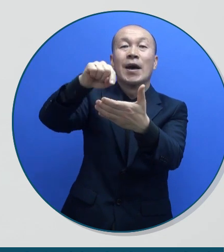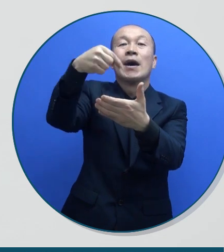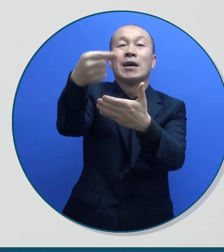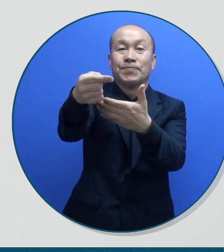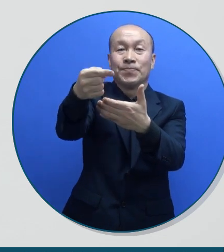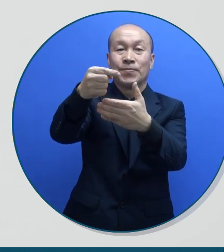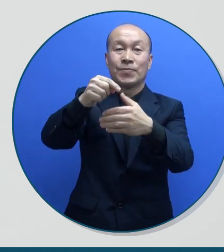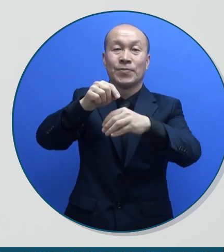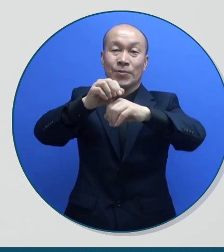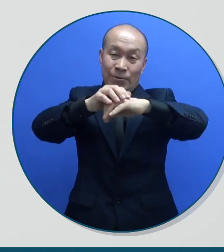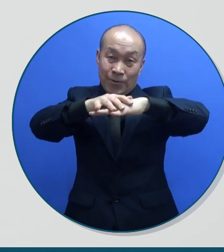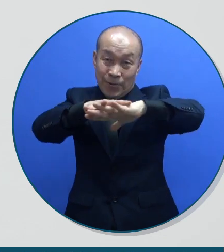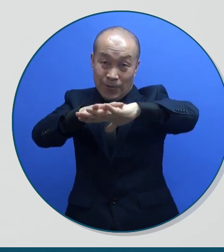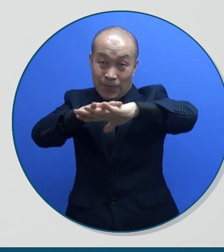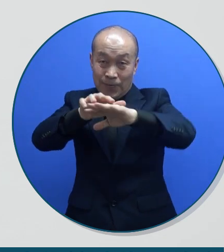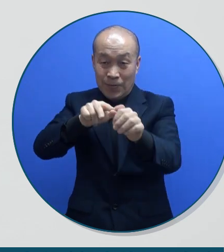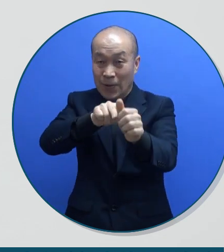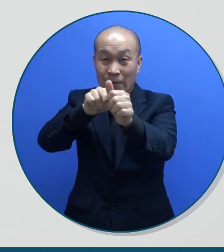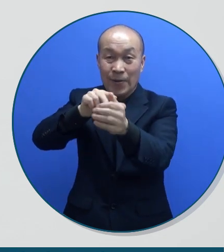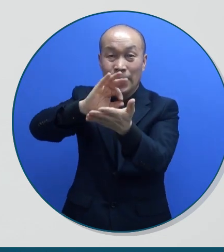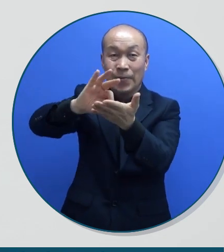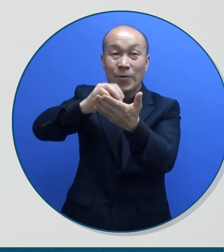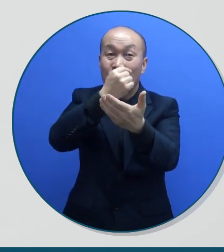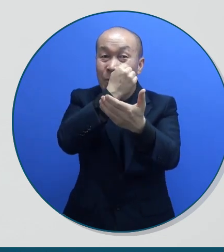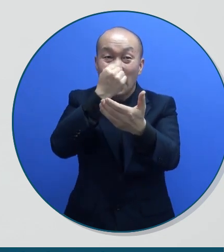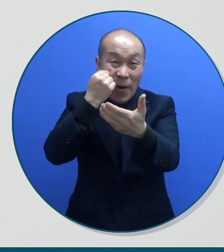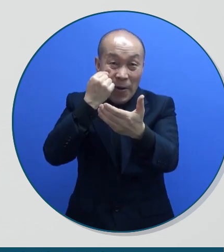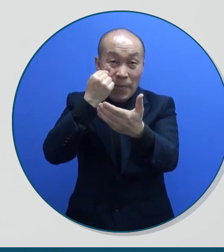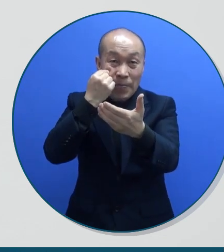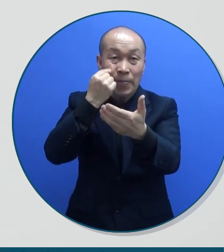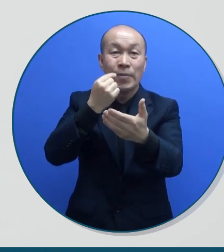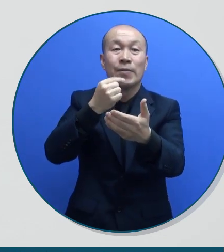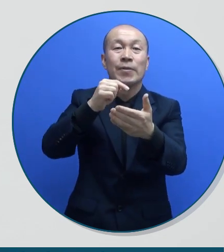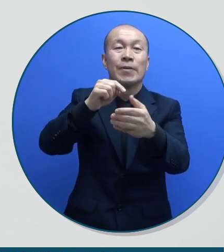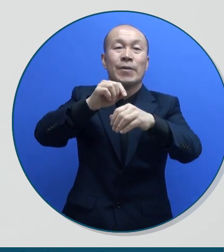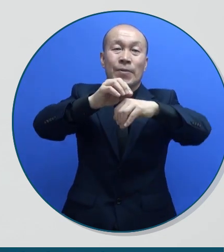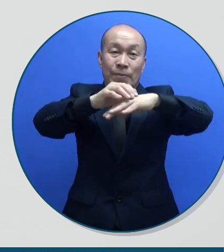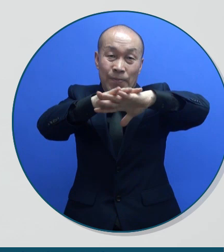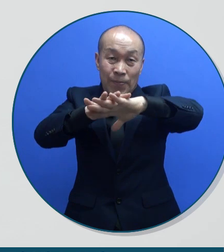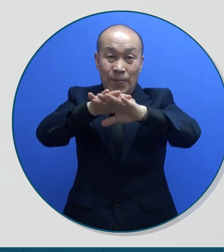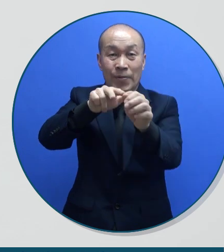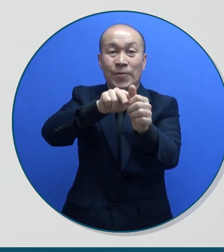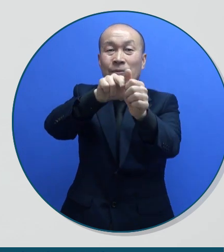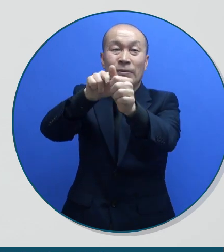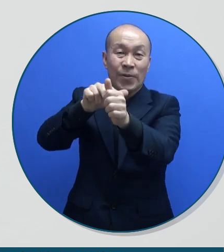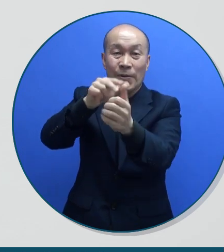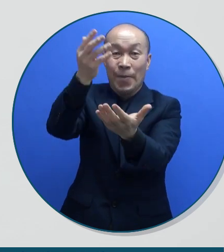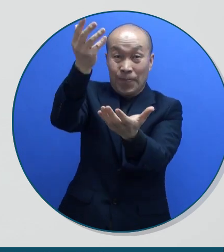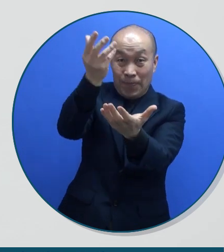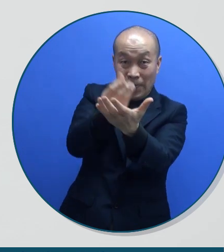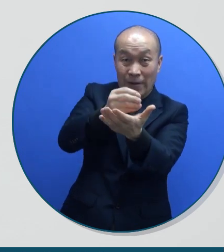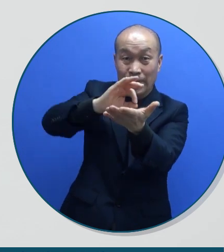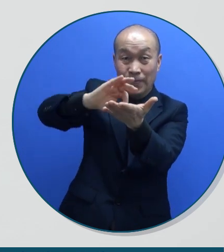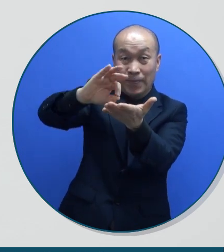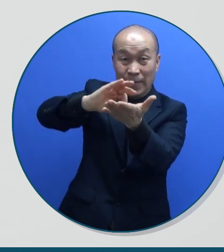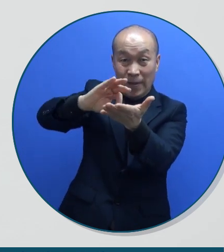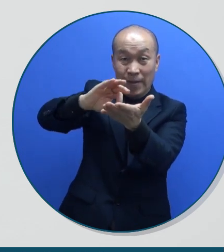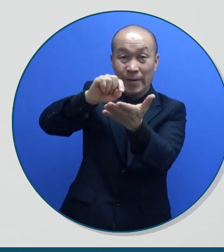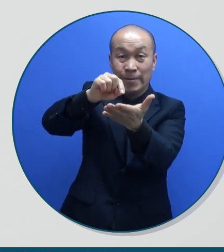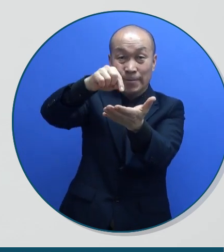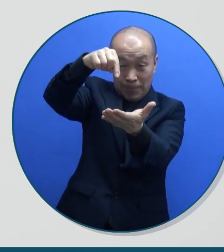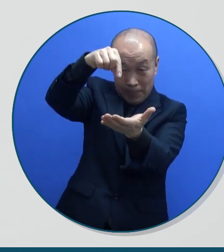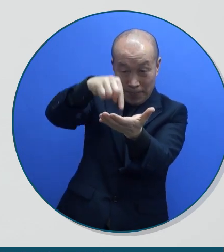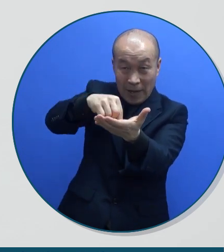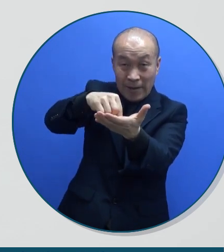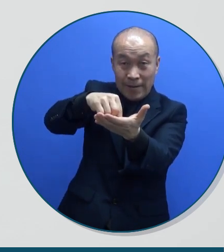같이 위치 정보 측정 사용 확인이 뜹니다. 이때 위치 정보 측정은 앱을 사용하는 동안 허용할 수 있게